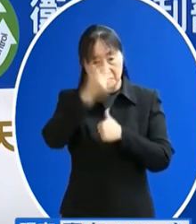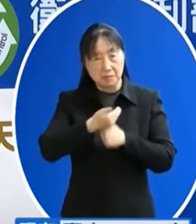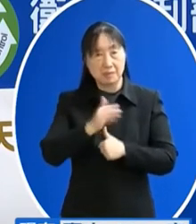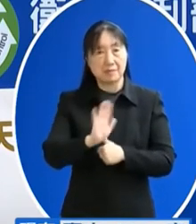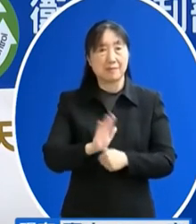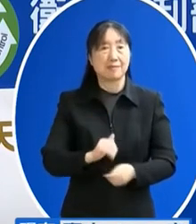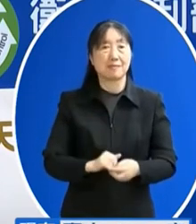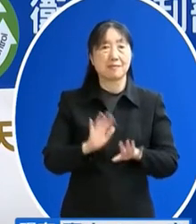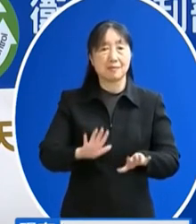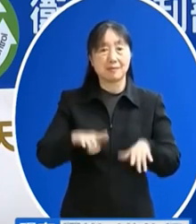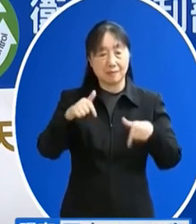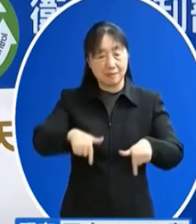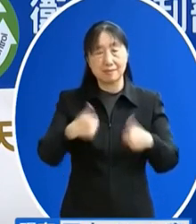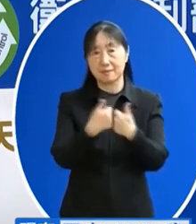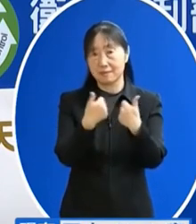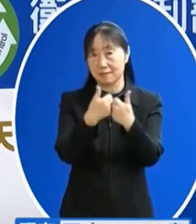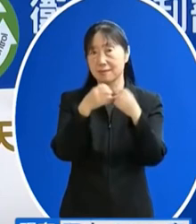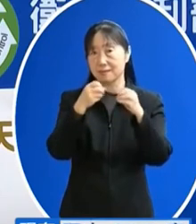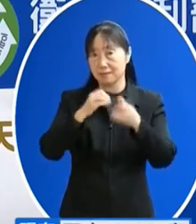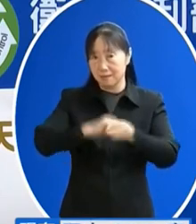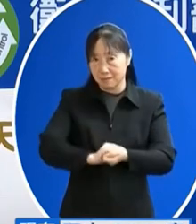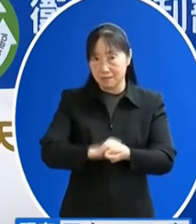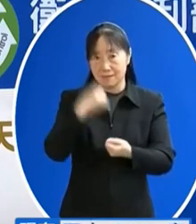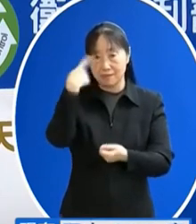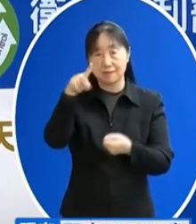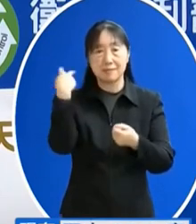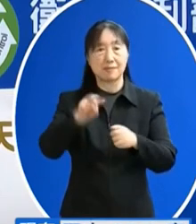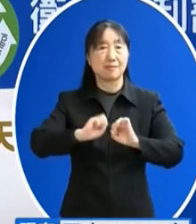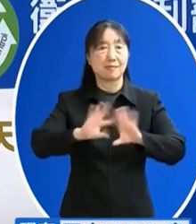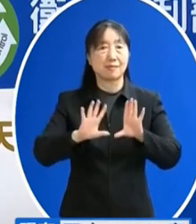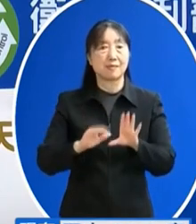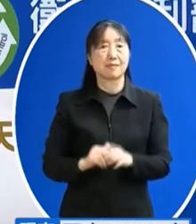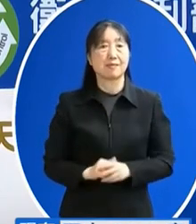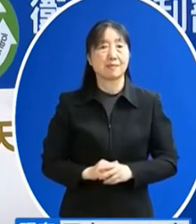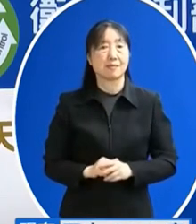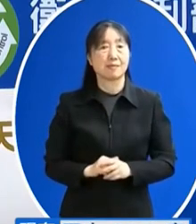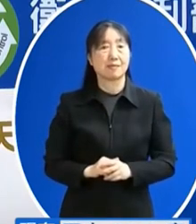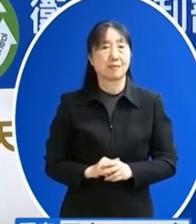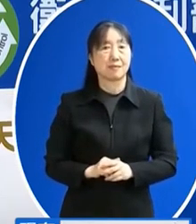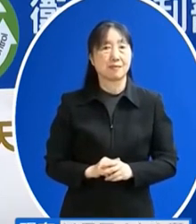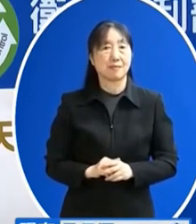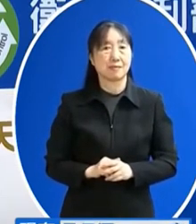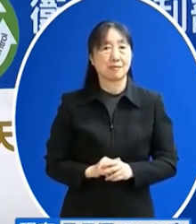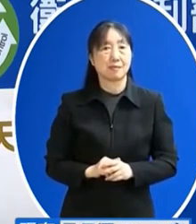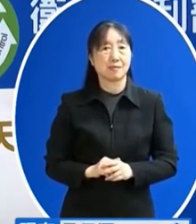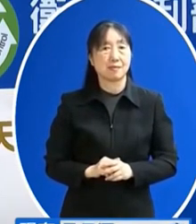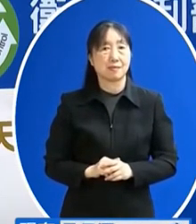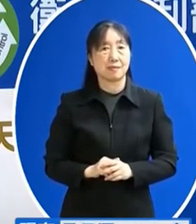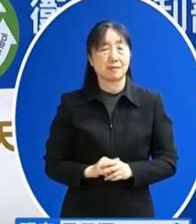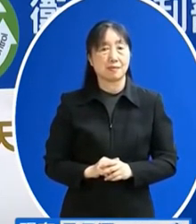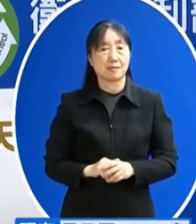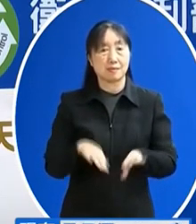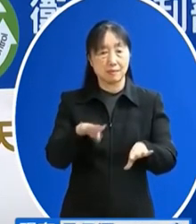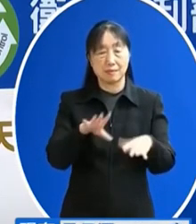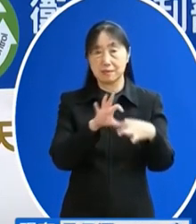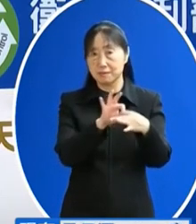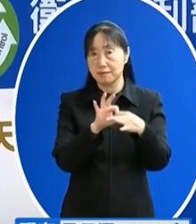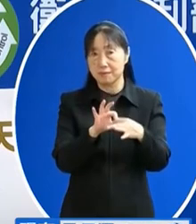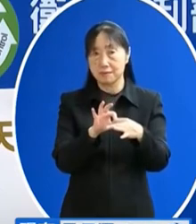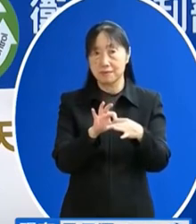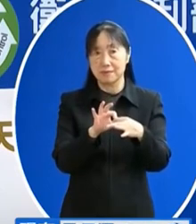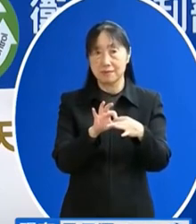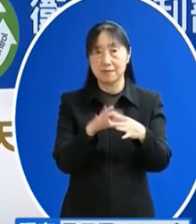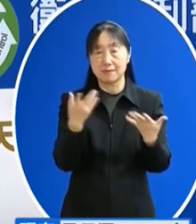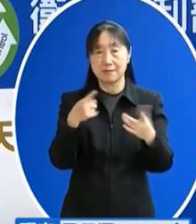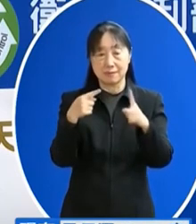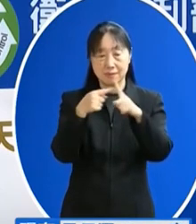下午讨论出来定案，那明天就清楚的跟大家来做宣布。好，那至于就是说相关的一些人